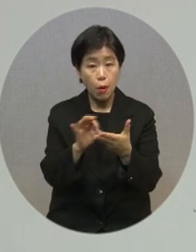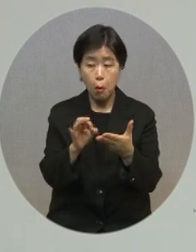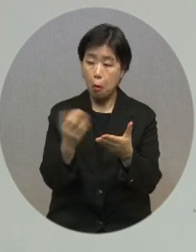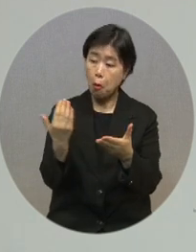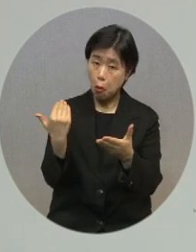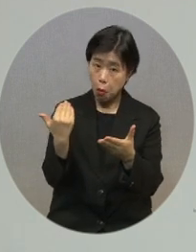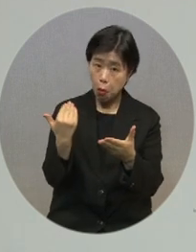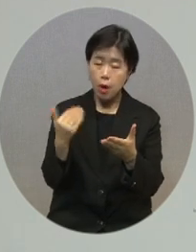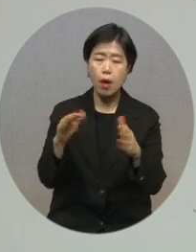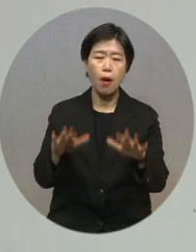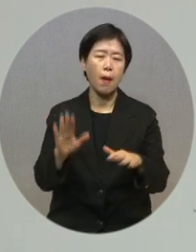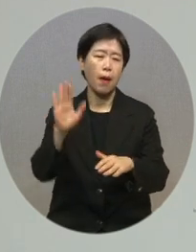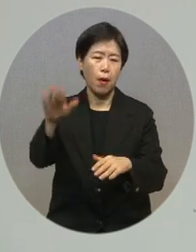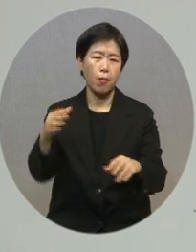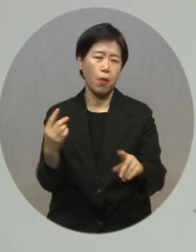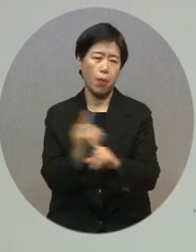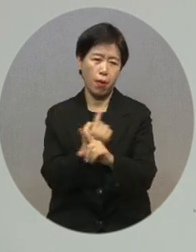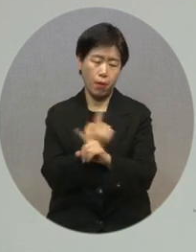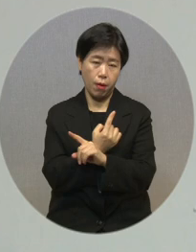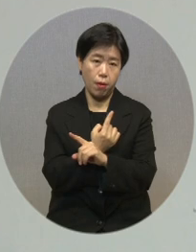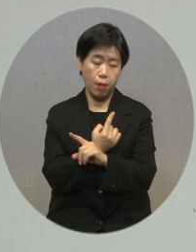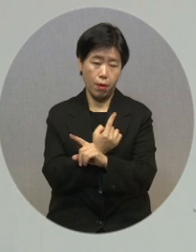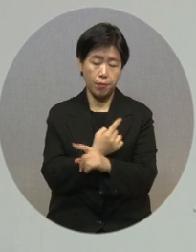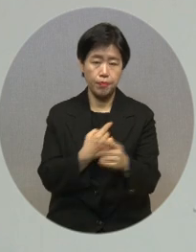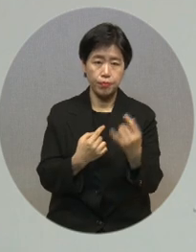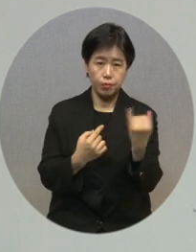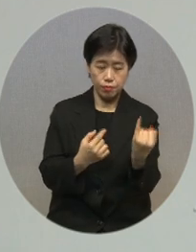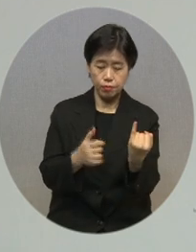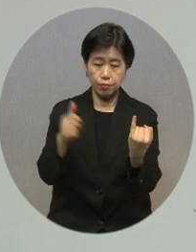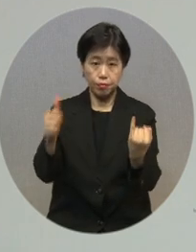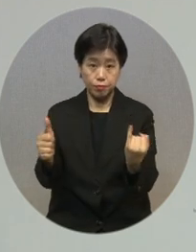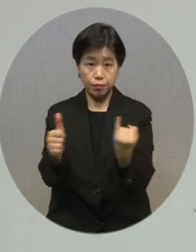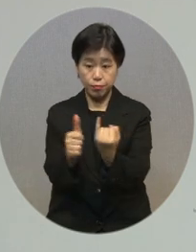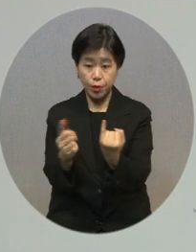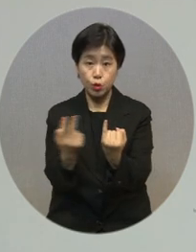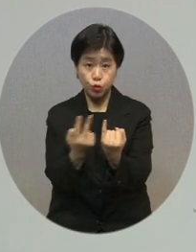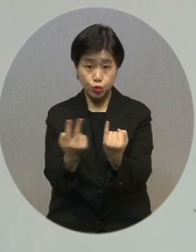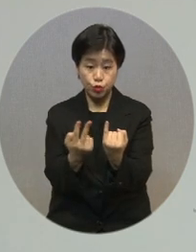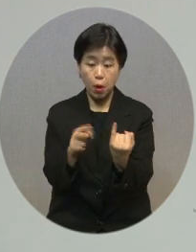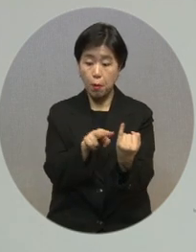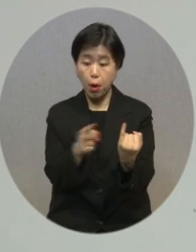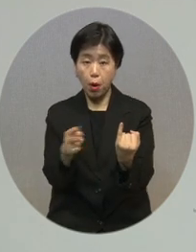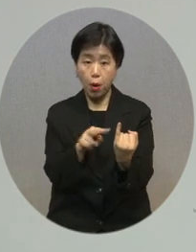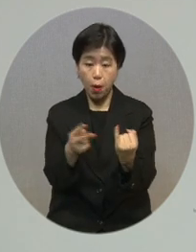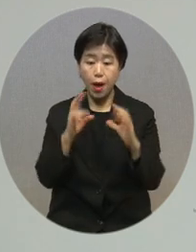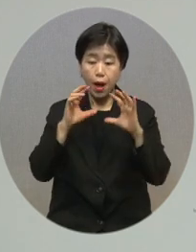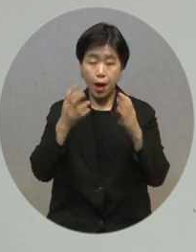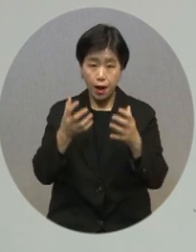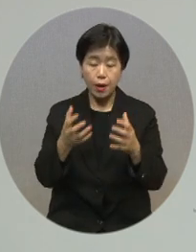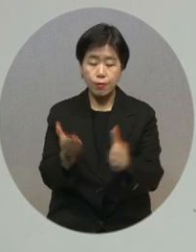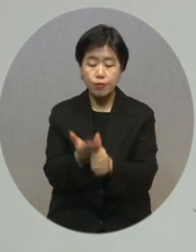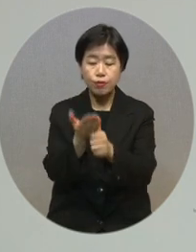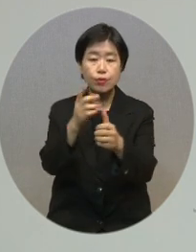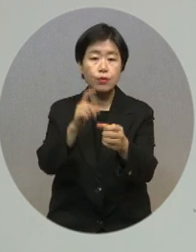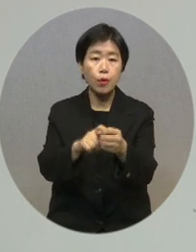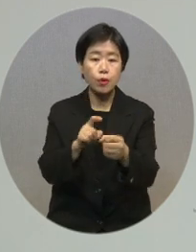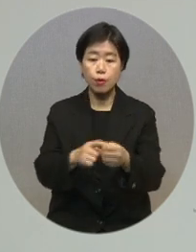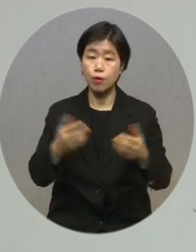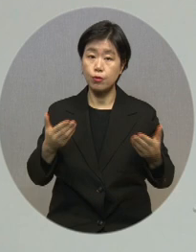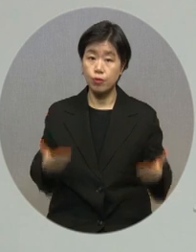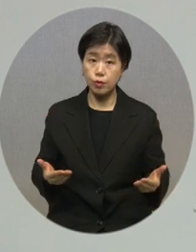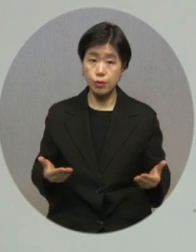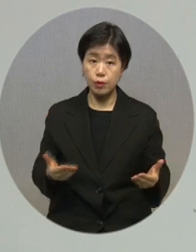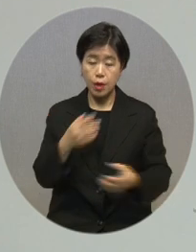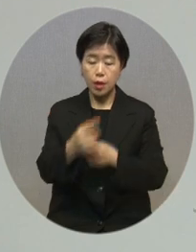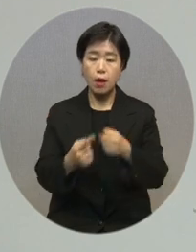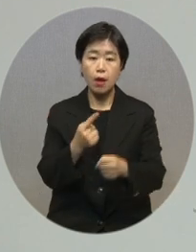부모가 그 부부가 같이 그러니까 어머니 아버님이 같이 번갈아 쓰면은 네, 네. 3년까지도 육아휴직을 쓸 수 있도록 네, 해주고 네. 또